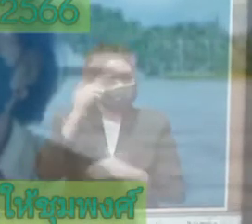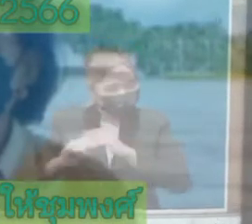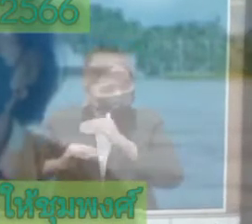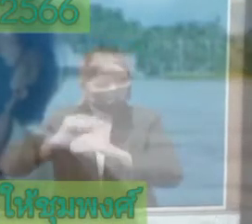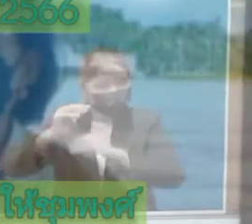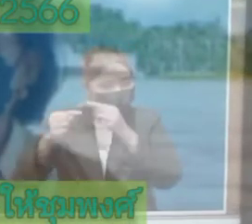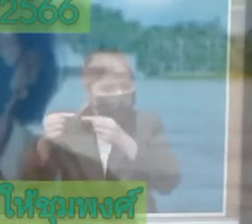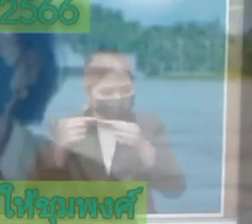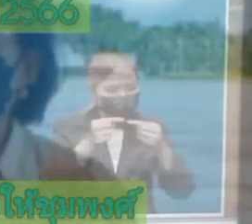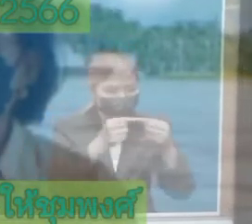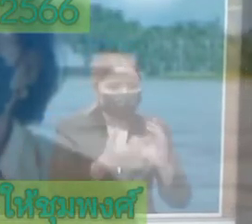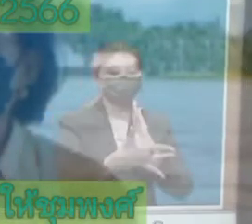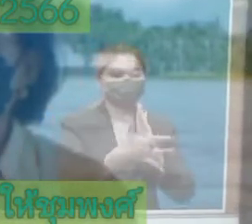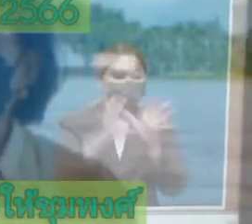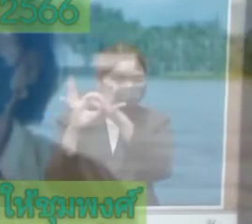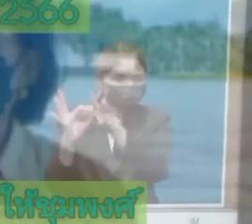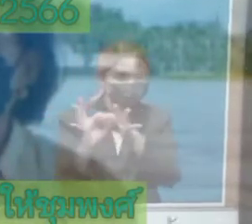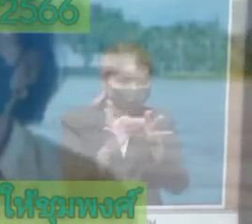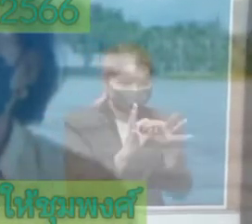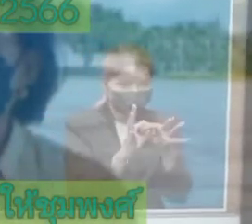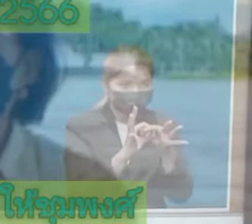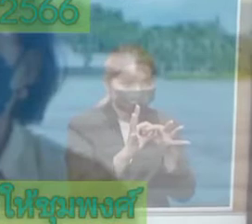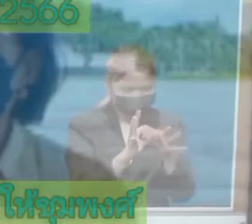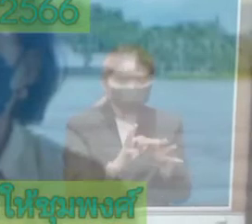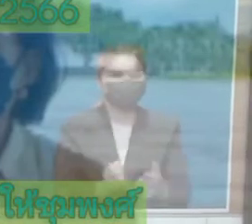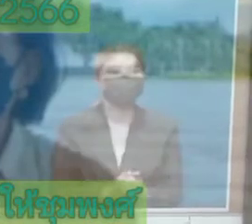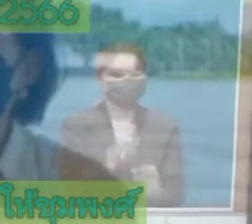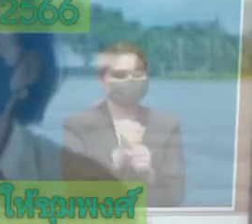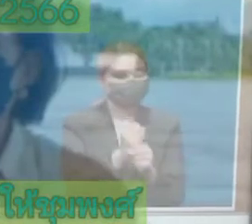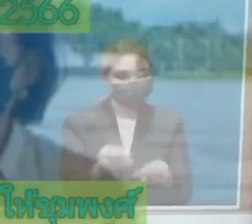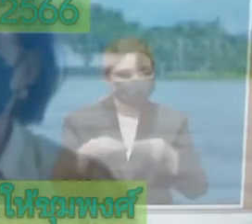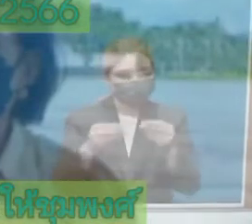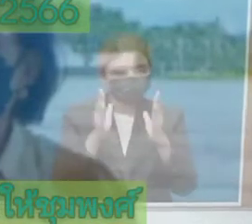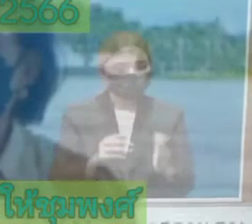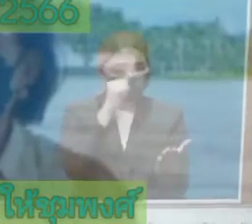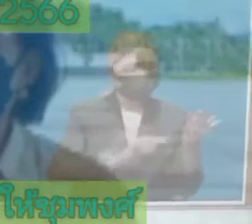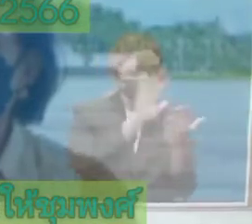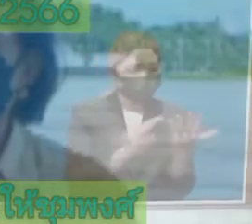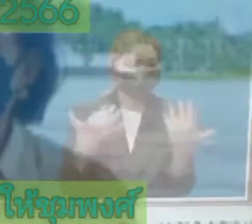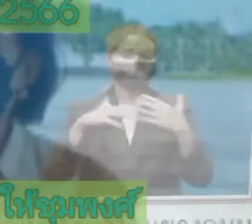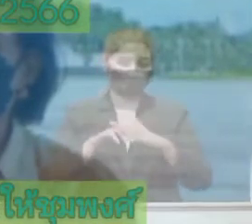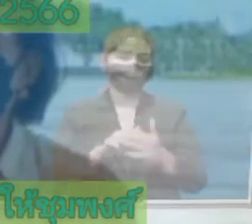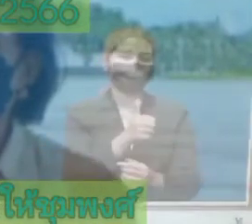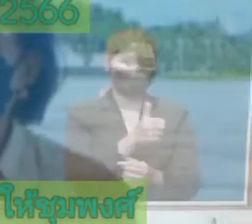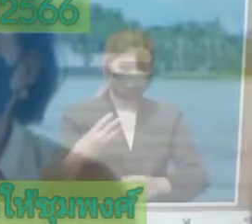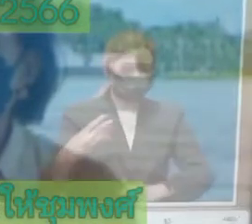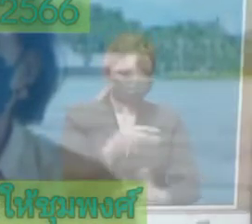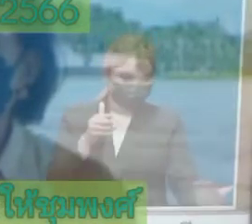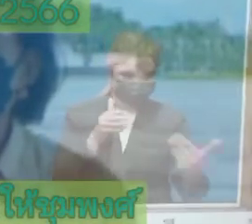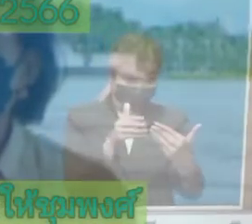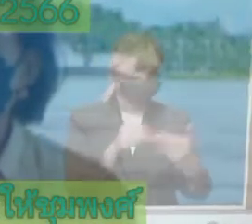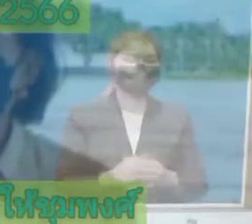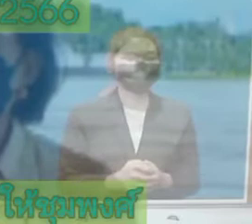ที่ท่านว่าคือต้องใช้เทคโนโลยีใช้ดิจิตอลใช้ออนไลน์มาให้ประชาชนเข้าถึงประชากรเข้าถึงการบริการภาครัฐอย่างเร็วที่สุดตรงตัวที่สุ